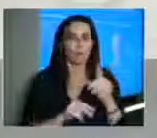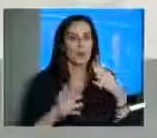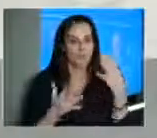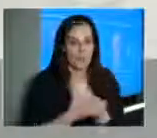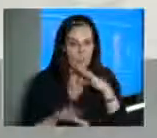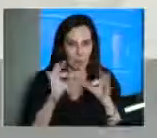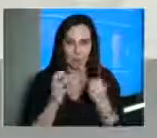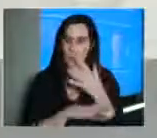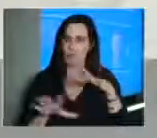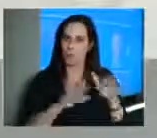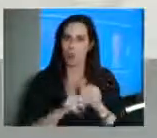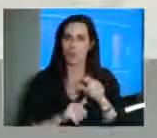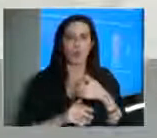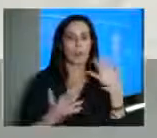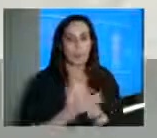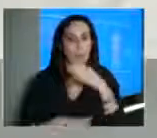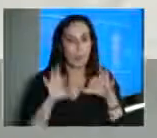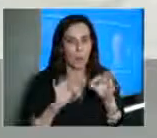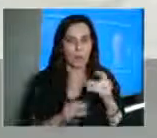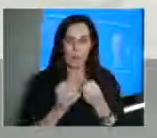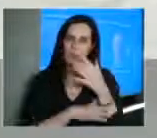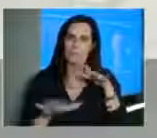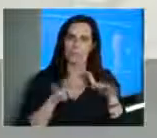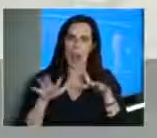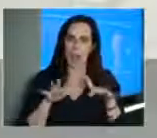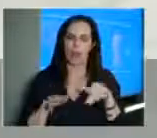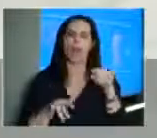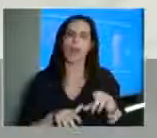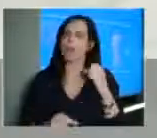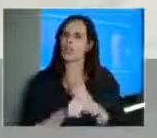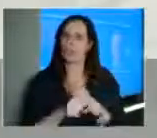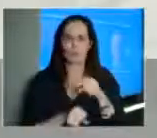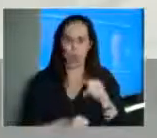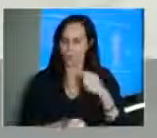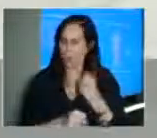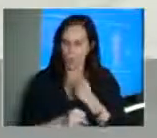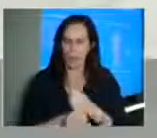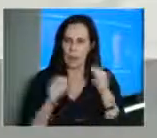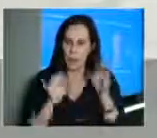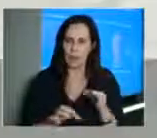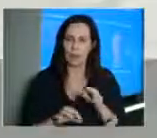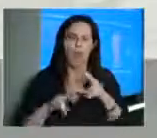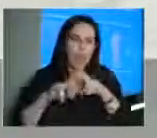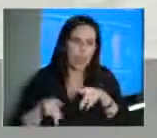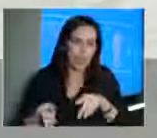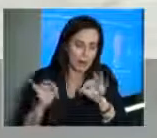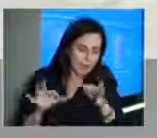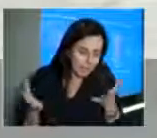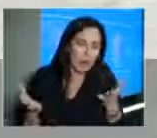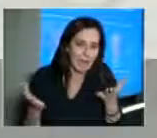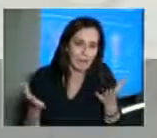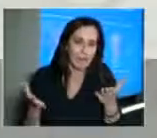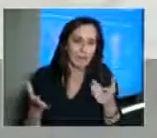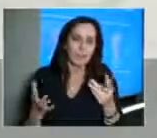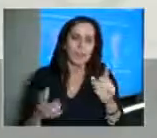ניצח בבחירות והקים ממשלה. כשאתה מנצח בבחירות, אתה מקים ממשלה. ככה זה עובד, ככה זה עובד באמת. כל היתר, זה בסדר